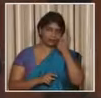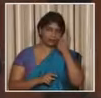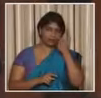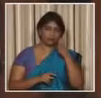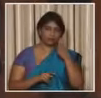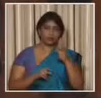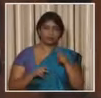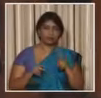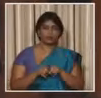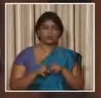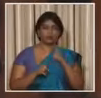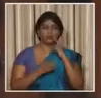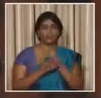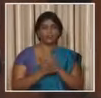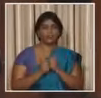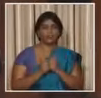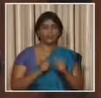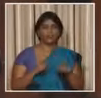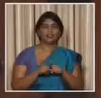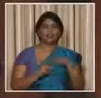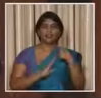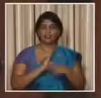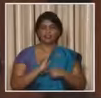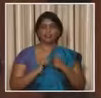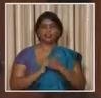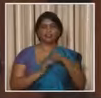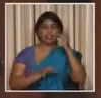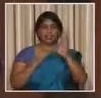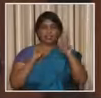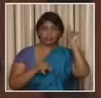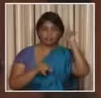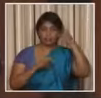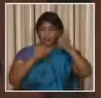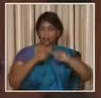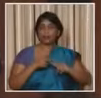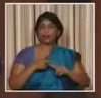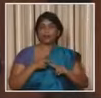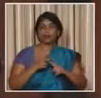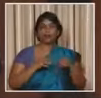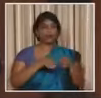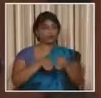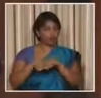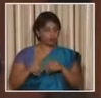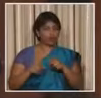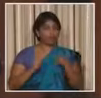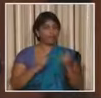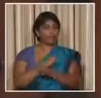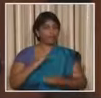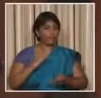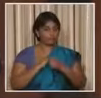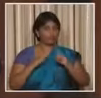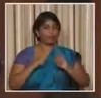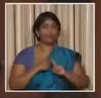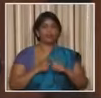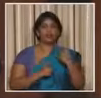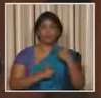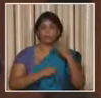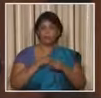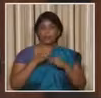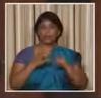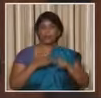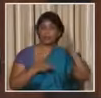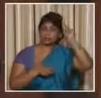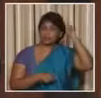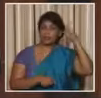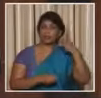ඒ වගේම තමයි අපේ මහවැලි ඉඳන් ගත්තම ලංකාව තුළ කිරි ගොවියෝ තමයි ඊළඟ ප්‍රධාන කන්නේ. ගොවියෝ ඒ කියන්නේ වී කරන කට්ටිය, ඊට පස්සේ දීවරේ, ඊට පස්සේ කිරිහරක්